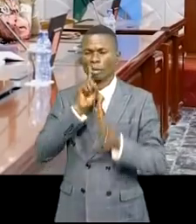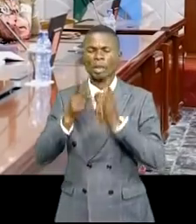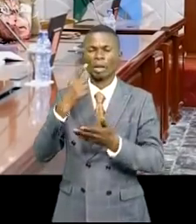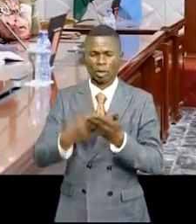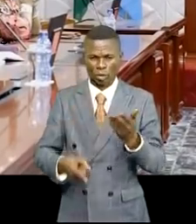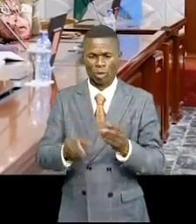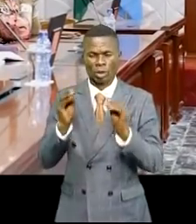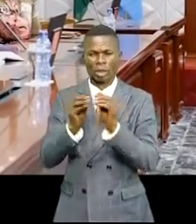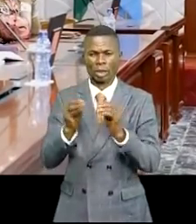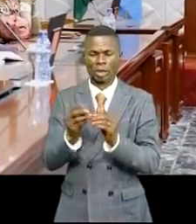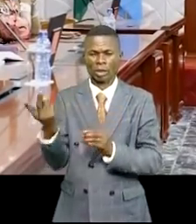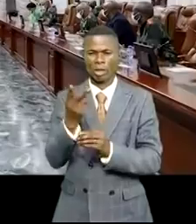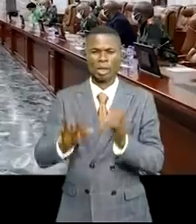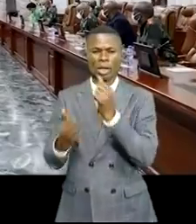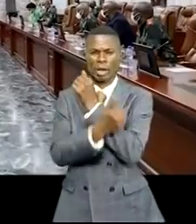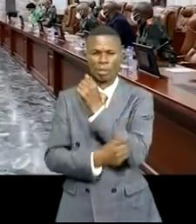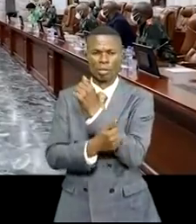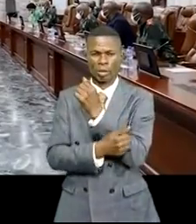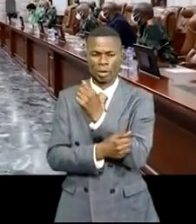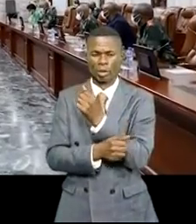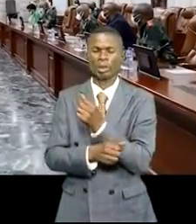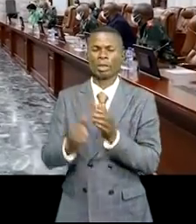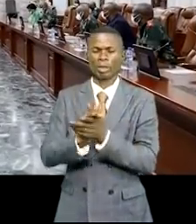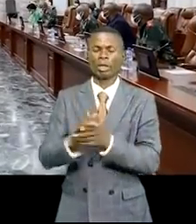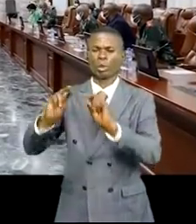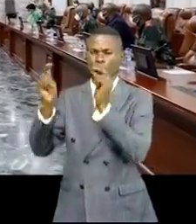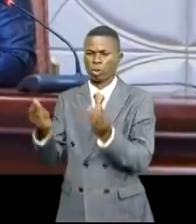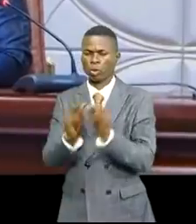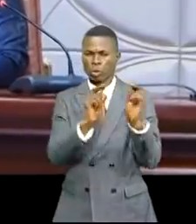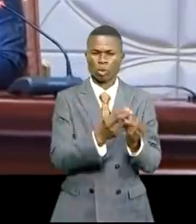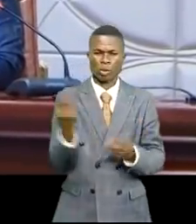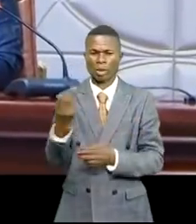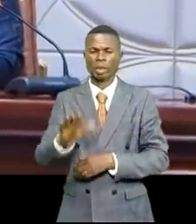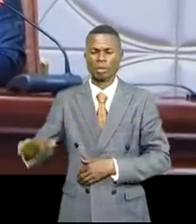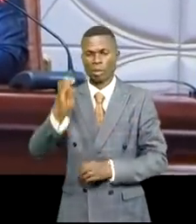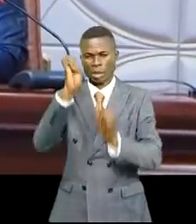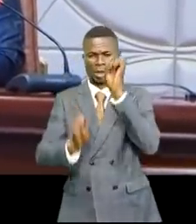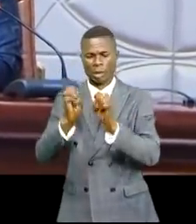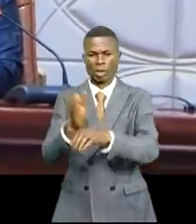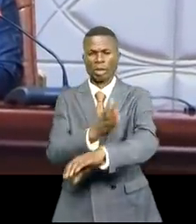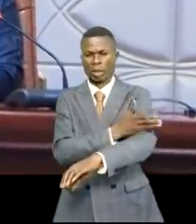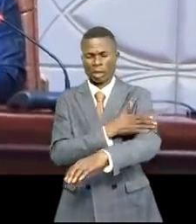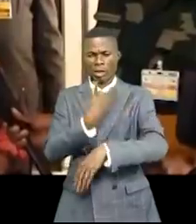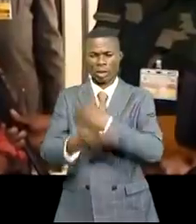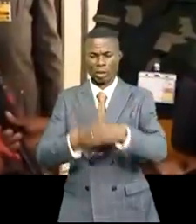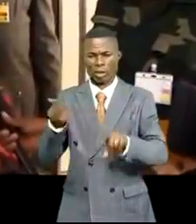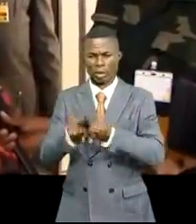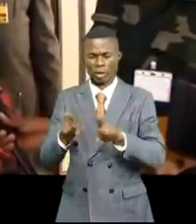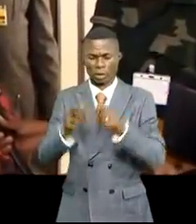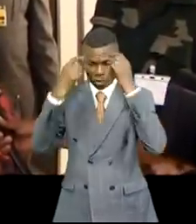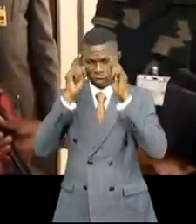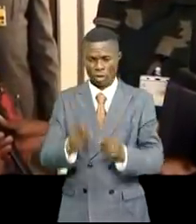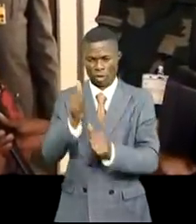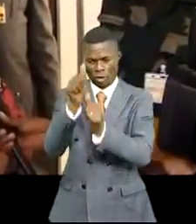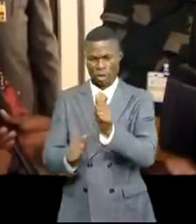la réunion bilatérale tenue récemment entre les délégués de ces deux pays qui consistait à évaluer le progrès réalisé selon les engagements de